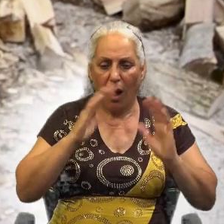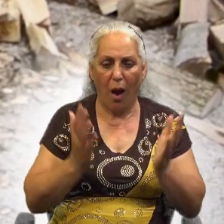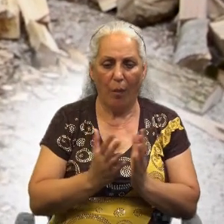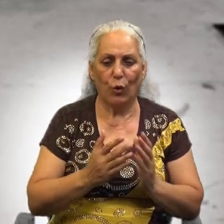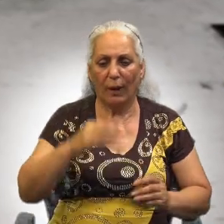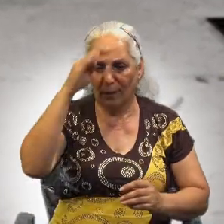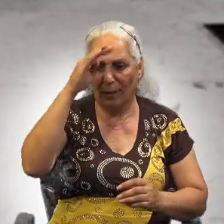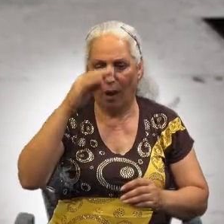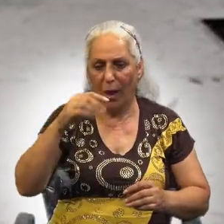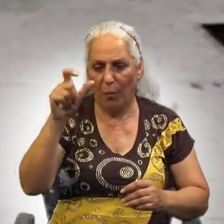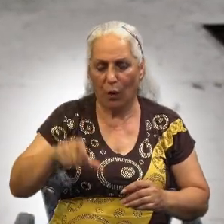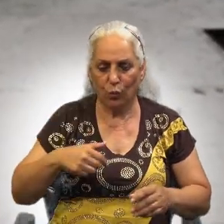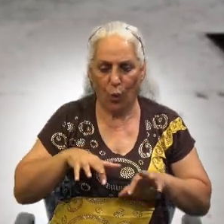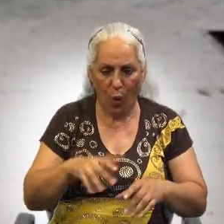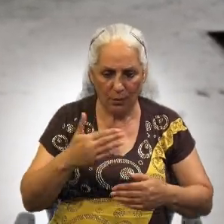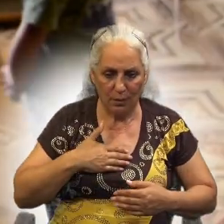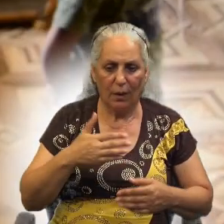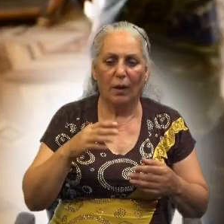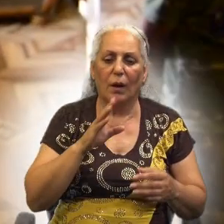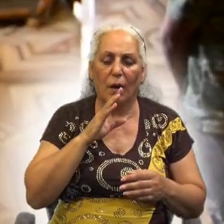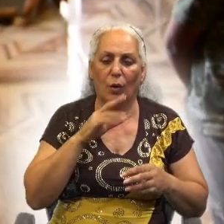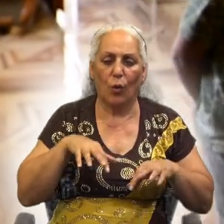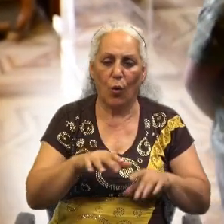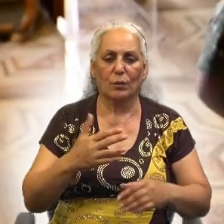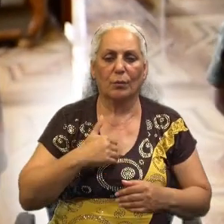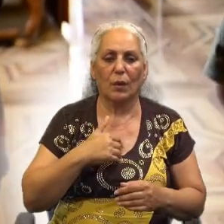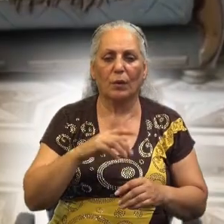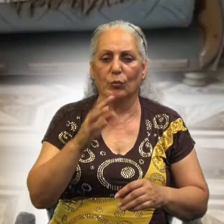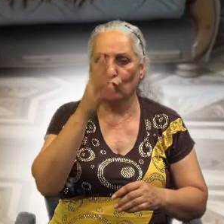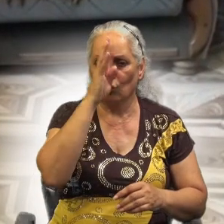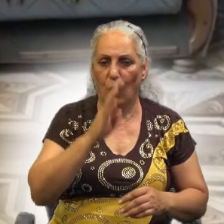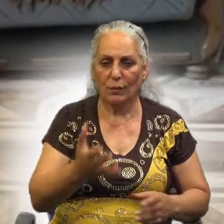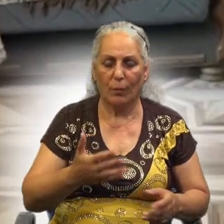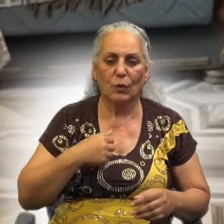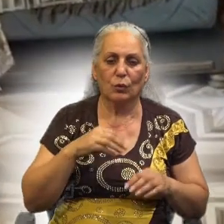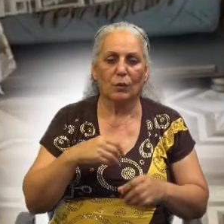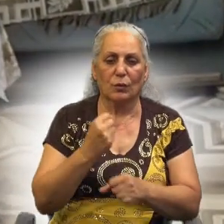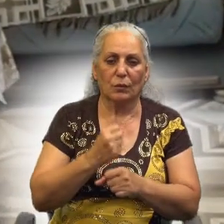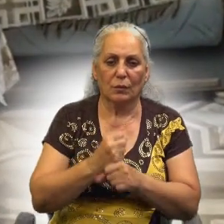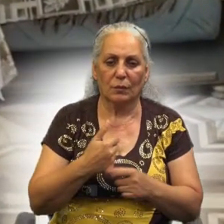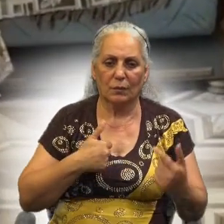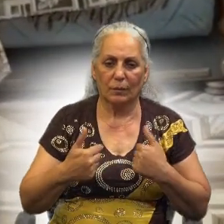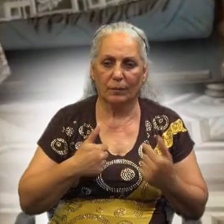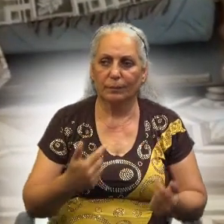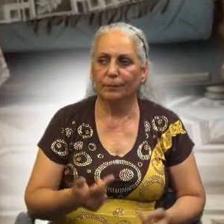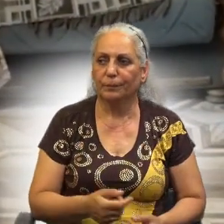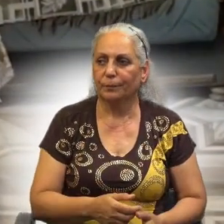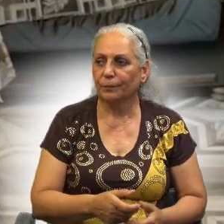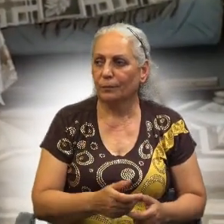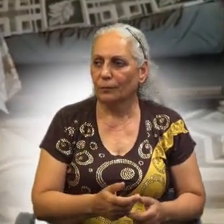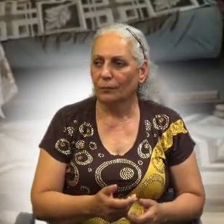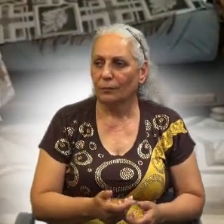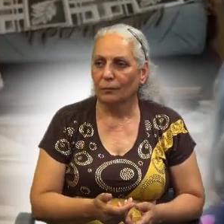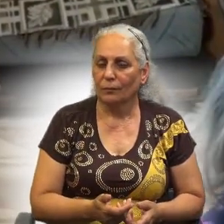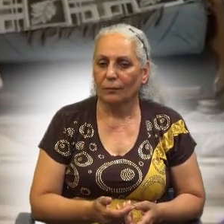Տան տղամարդիկ տանն են, տարվա մեջ հարավելագույնը 4 ամիս։ Ամեն ինչ են գնել, հոտել կամ են քեզի